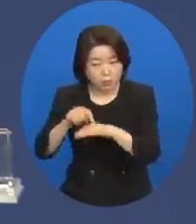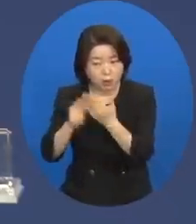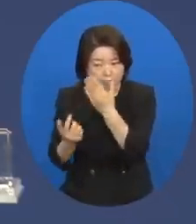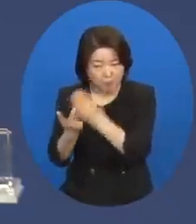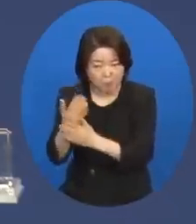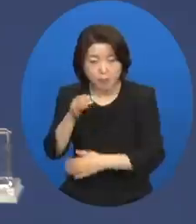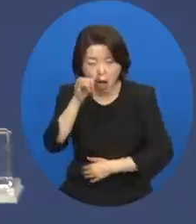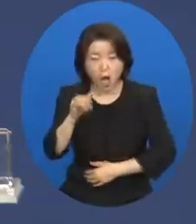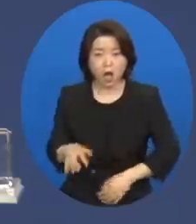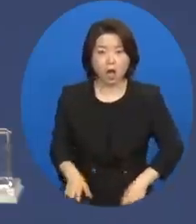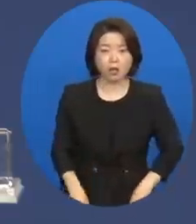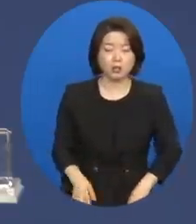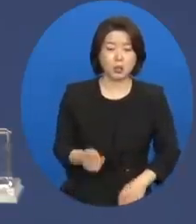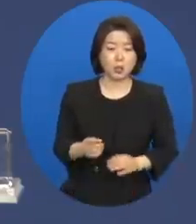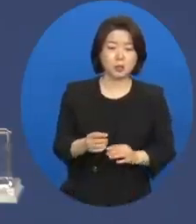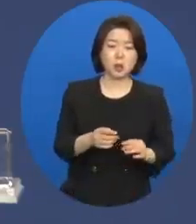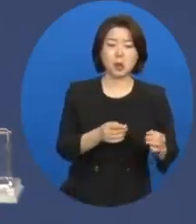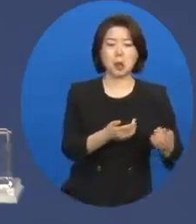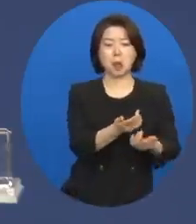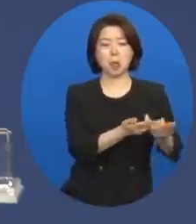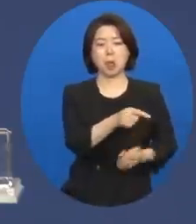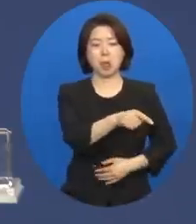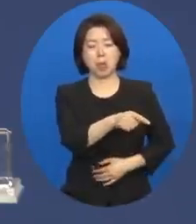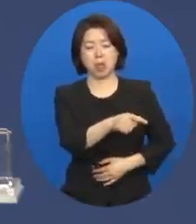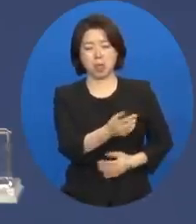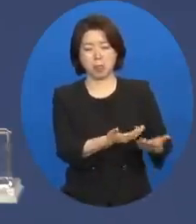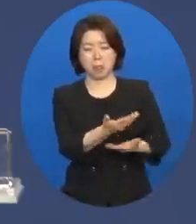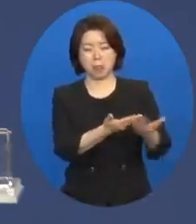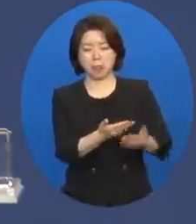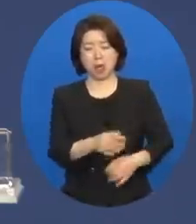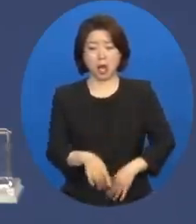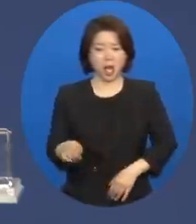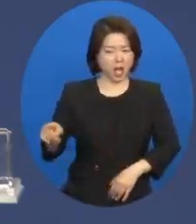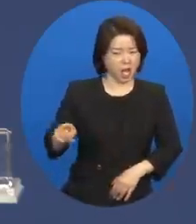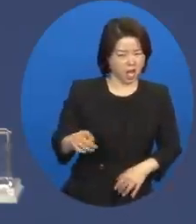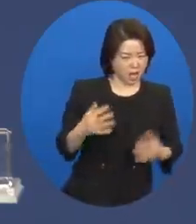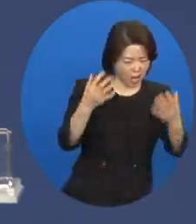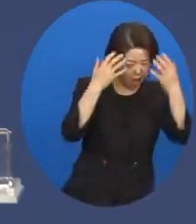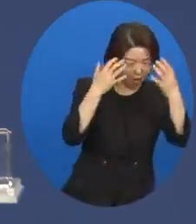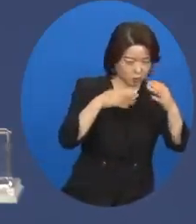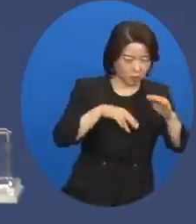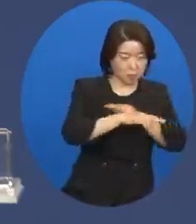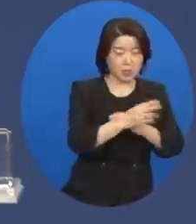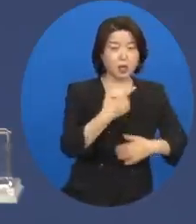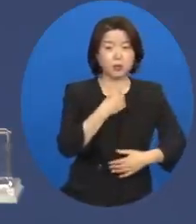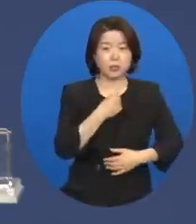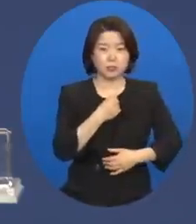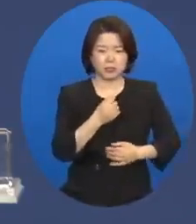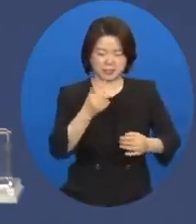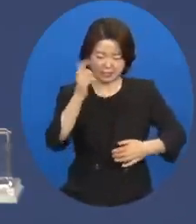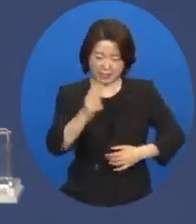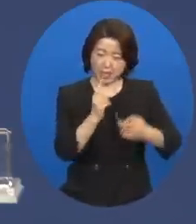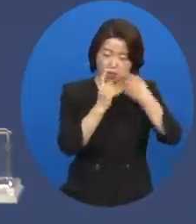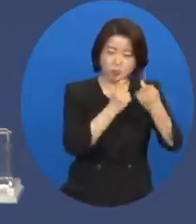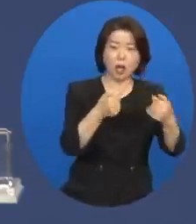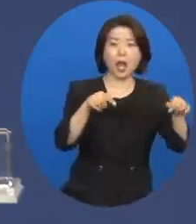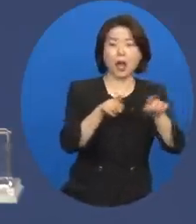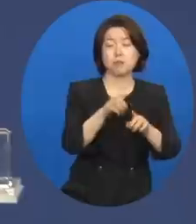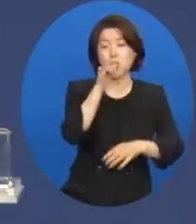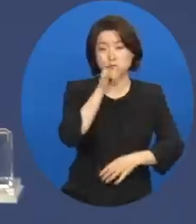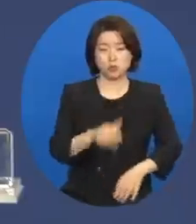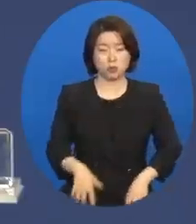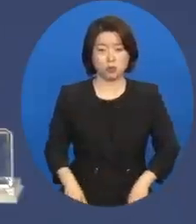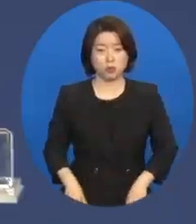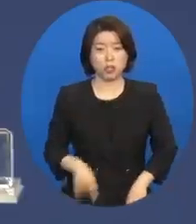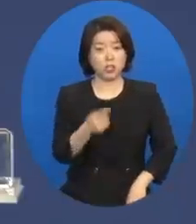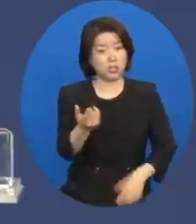분명한데 조금만 타협하고 이 고통을 피해가고 싶다는 강력한 유혹도 함께 존재를 해요. 여러분 이런